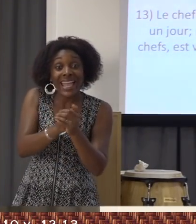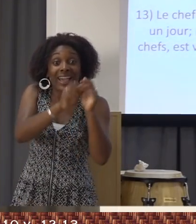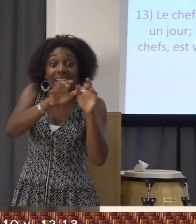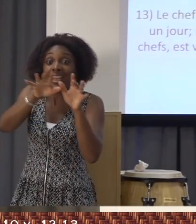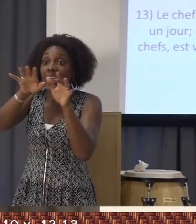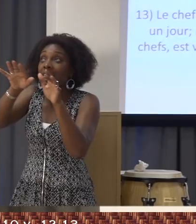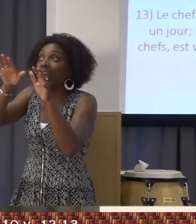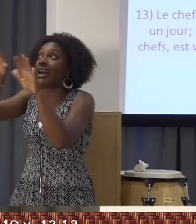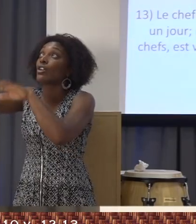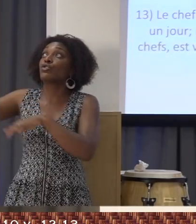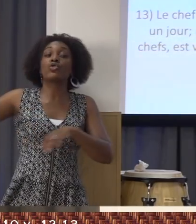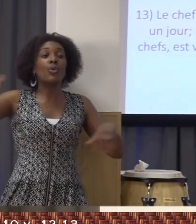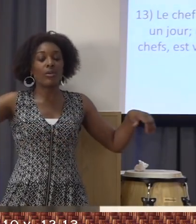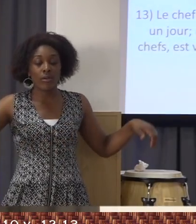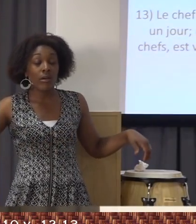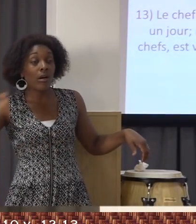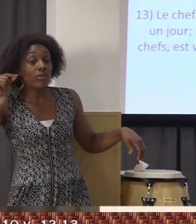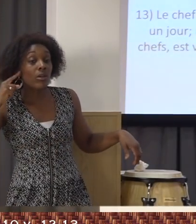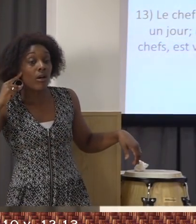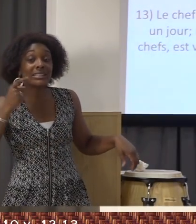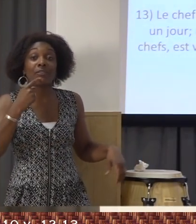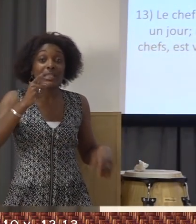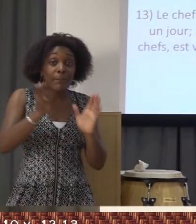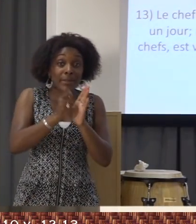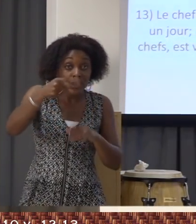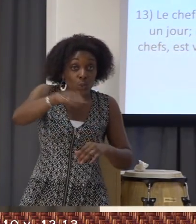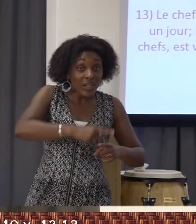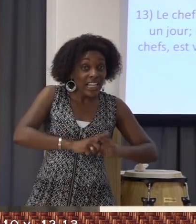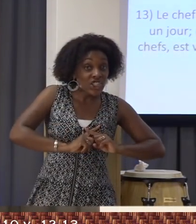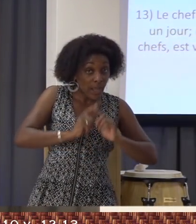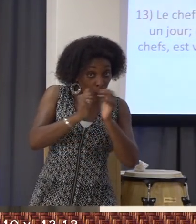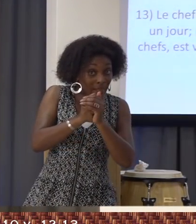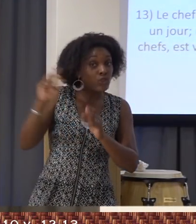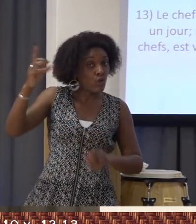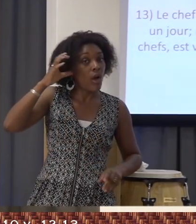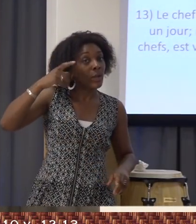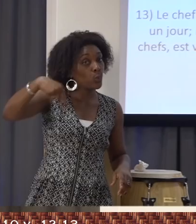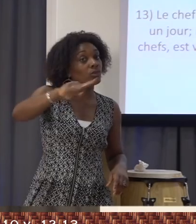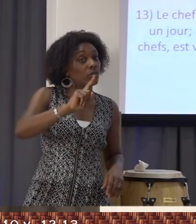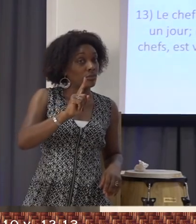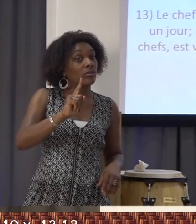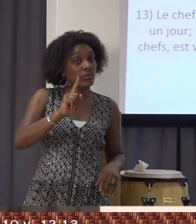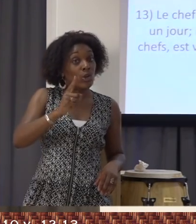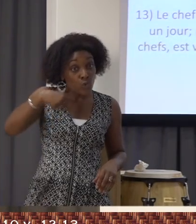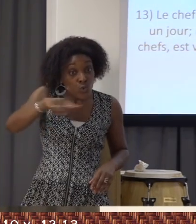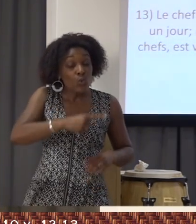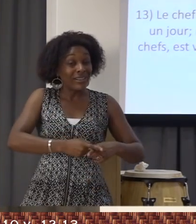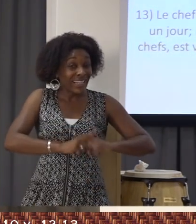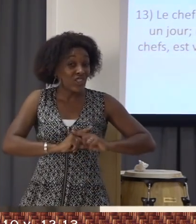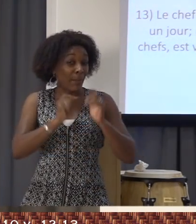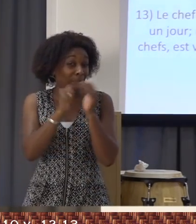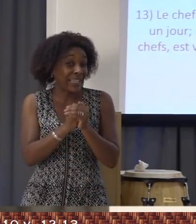Dieu. Ce qui veut dire que quand le chrétien prie, Dieu entend. La parole dit, quand le malheureux